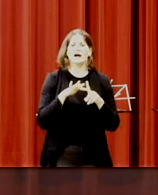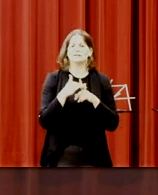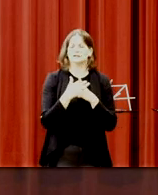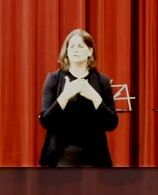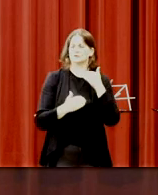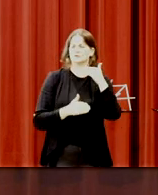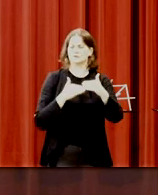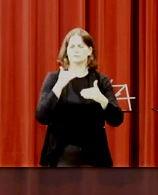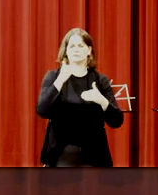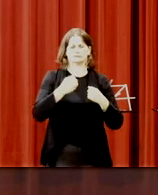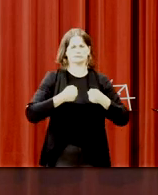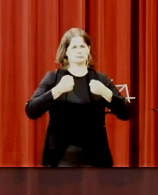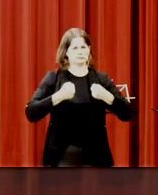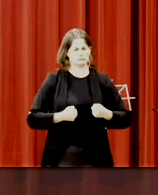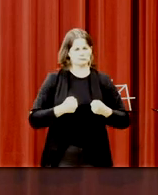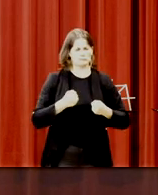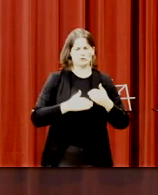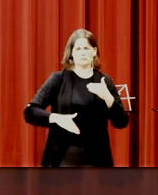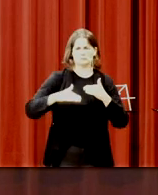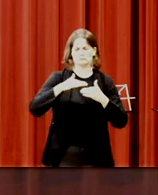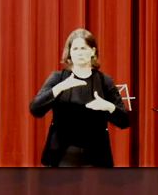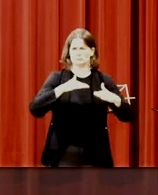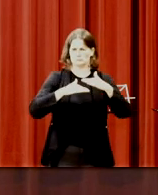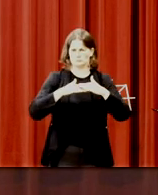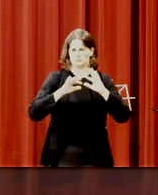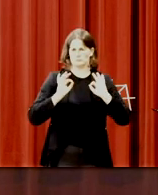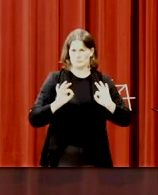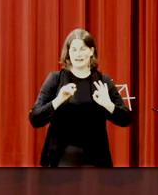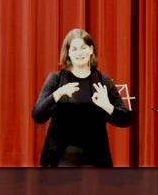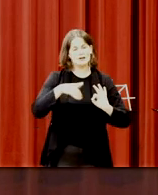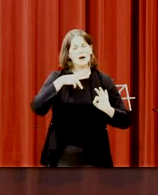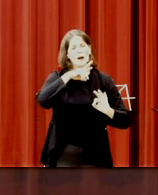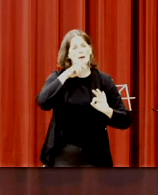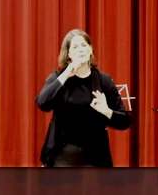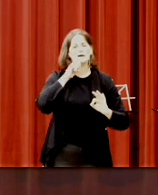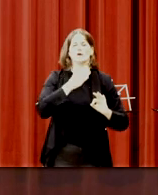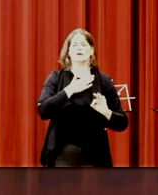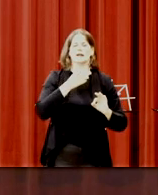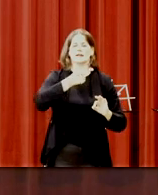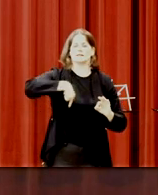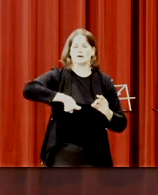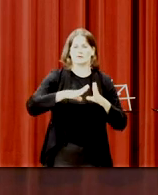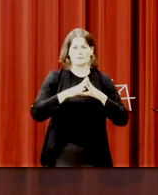dedicació i esforç de les persones que hi treballen cada dia.